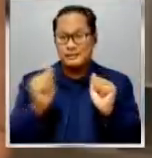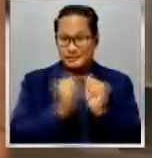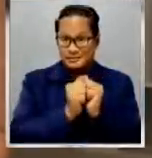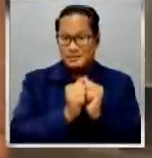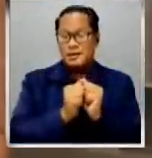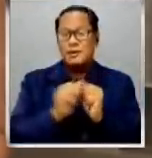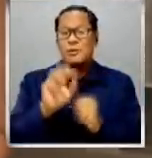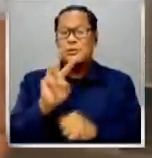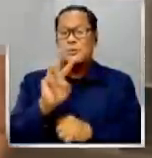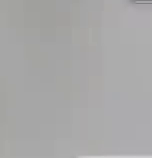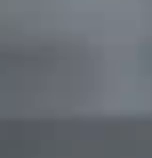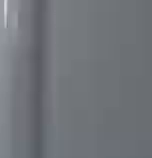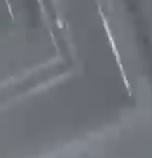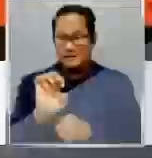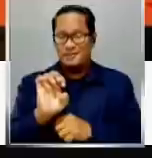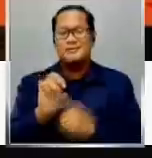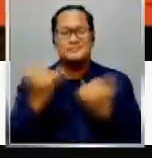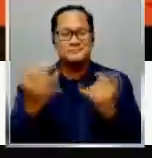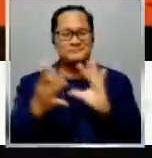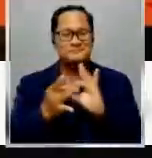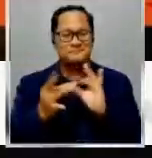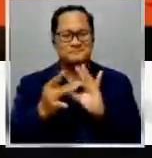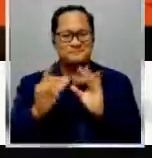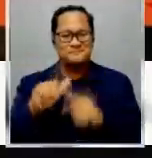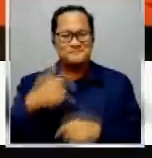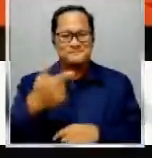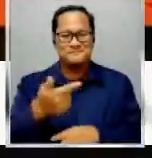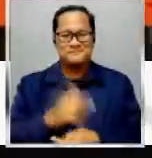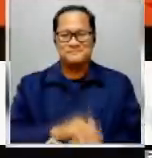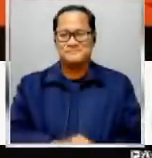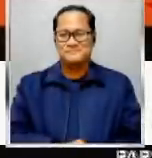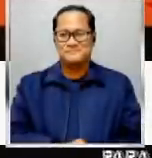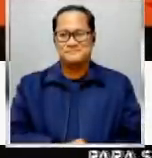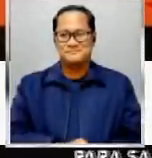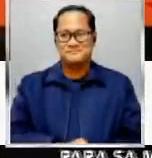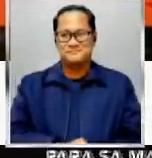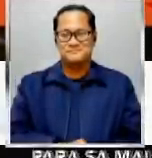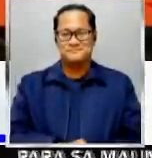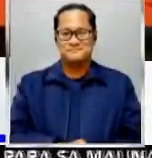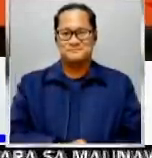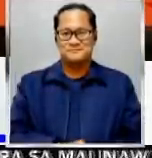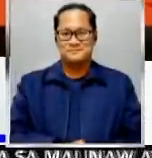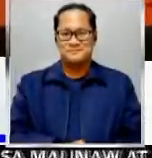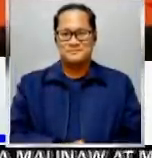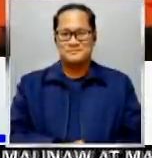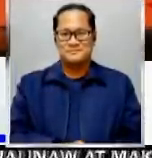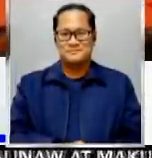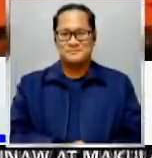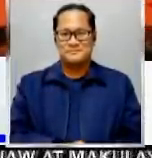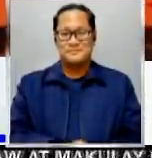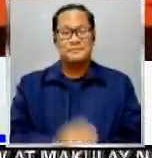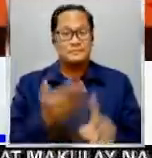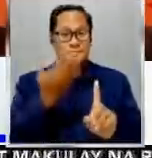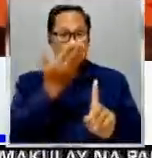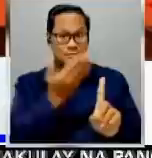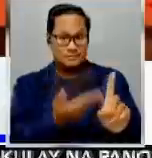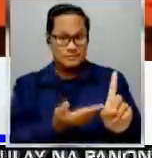ni Aubrey Carampel. Ladies and gentlemen, John Lloyd Cruz!